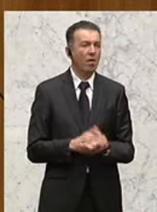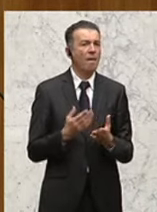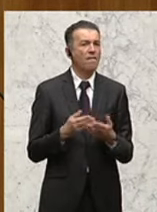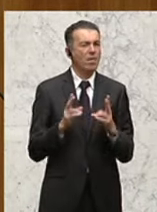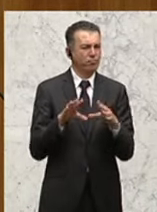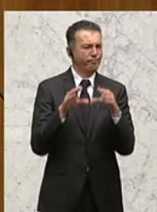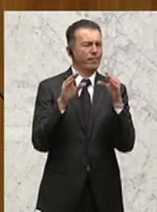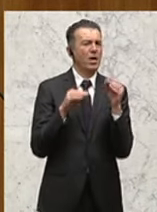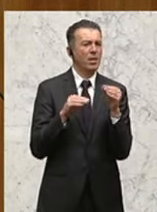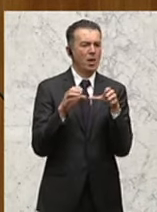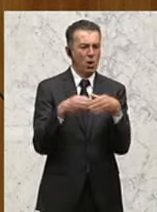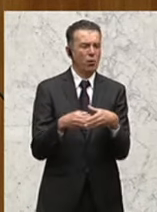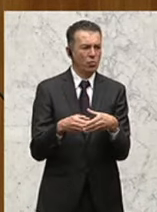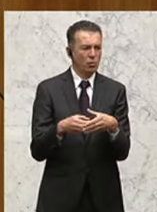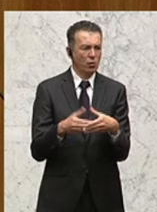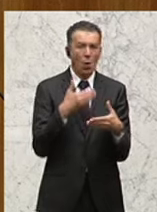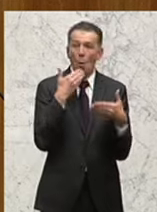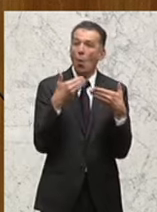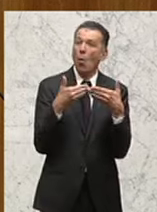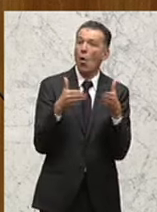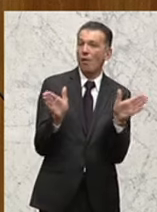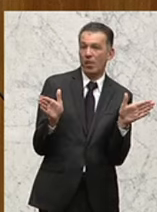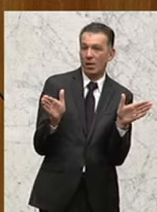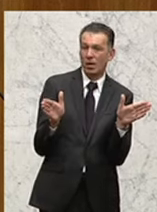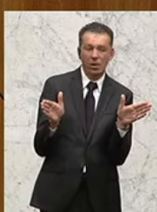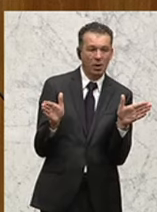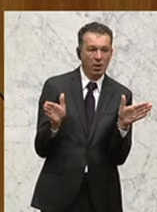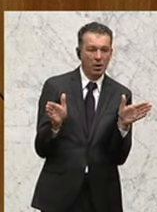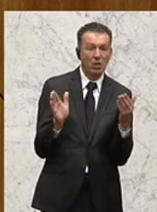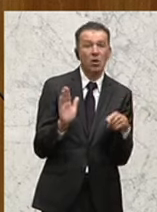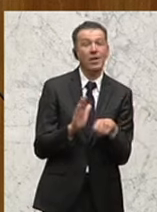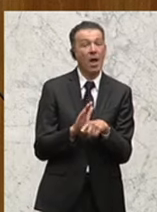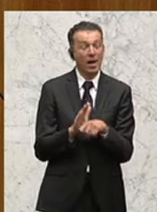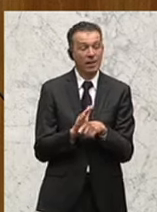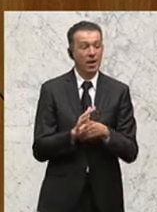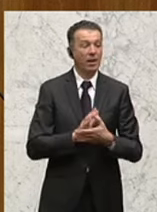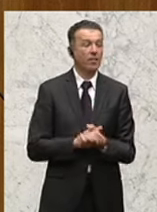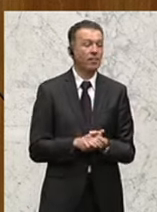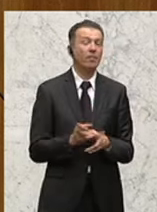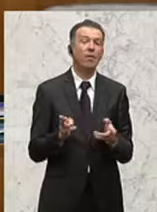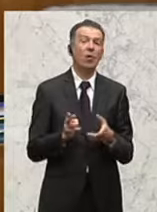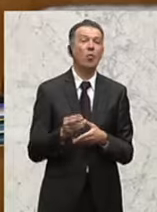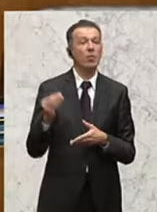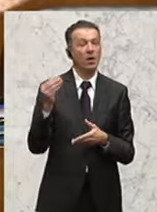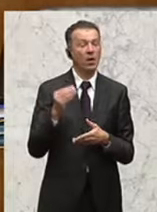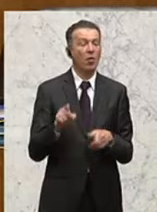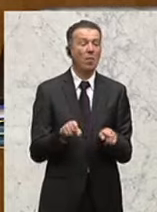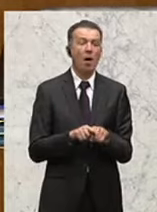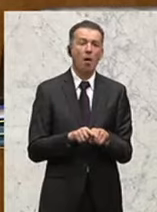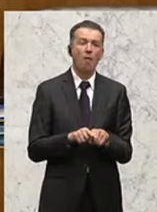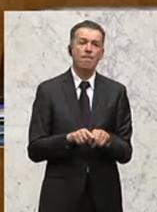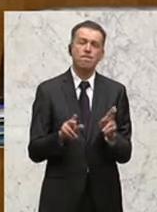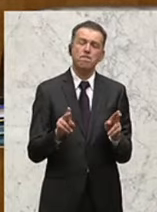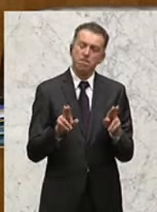wahrnehmen kann, ist, im Ausschuss gibt es keine Öffentlichkeit. Und das ist heute für einen ziemlichen Nachteil dabei drinnen, weil ich glaube, und das ist auch ein